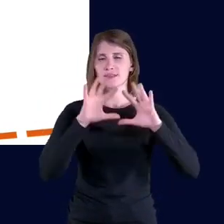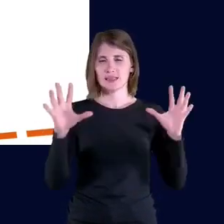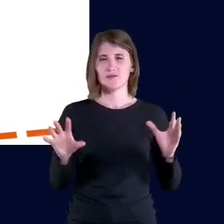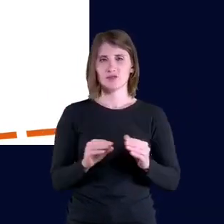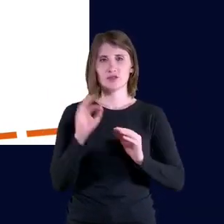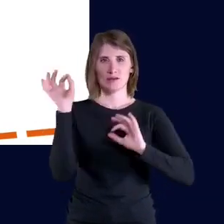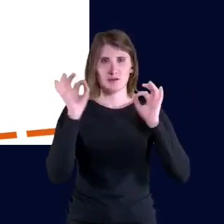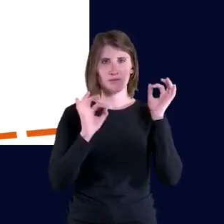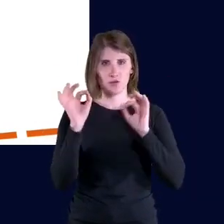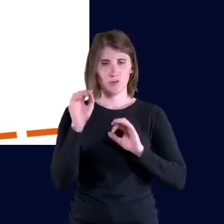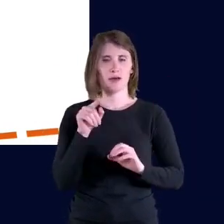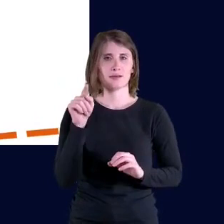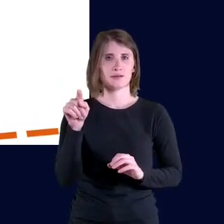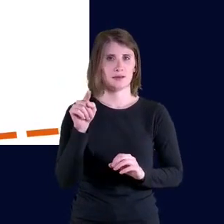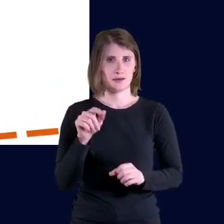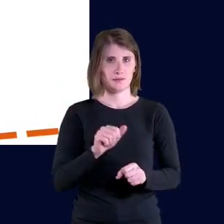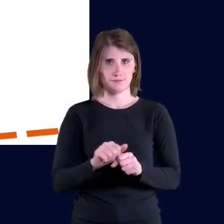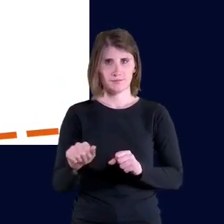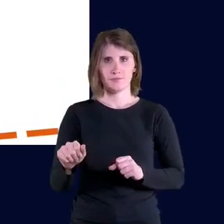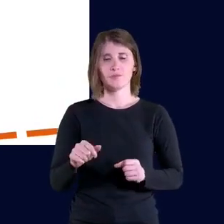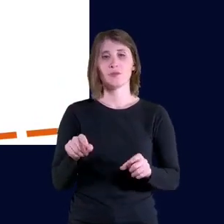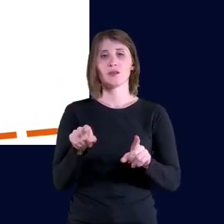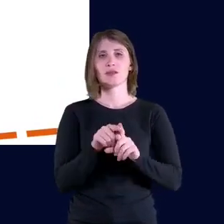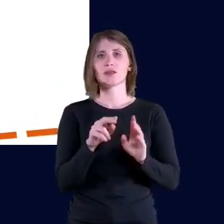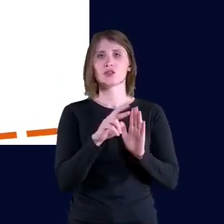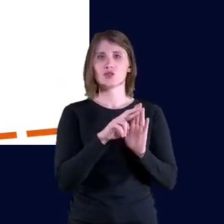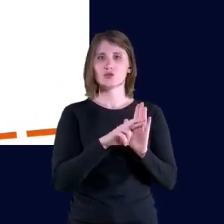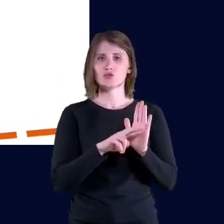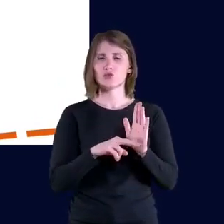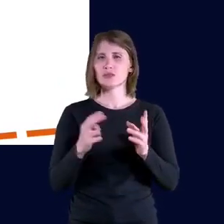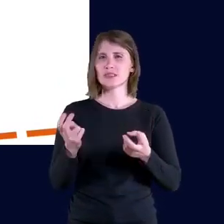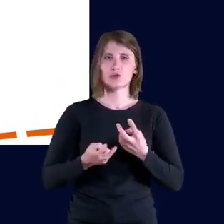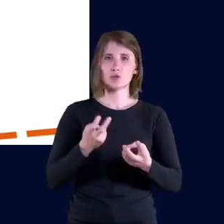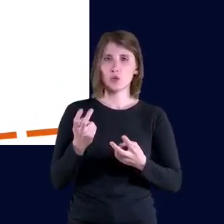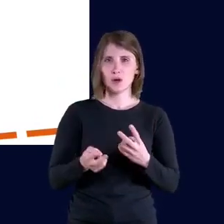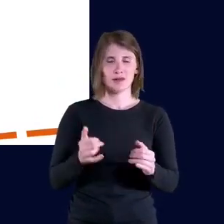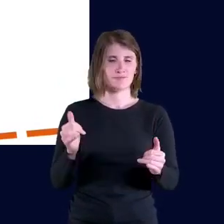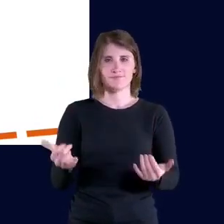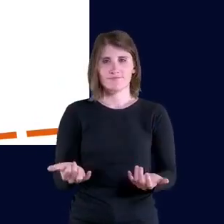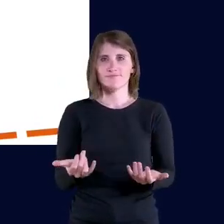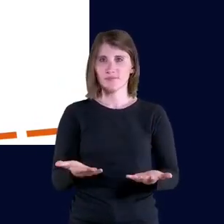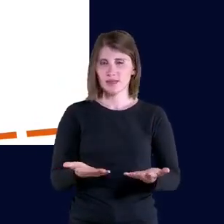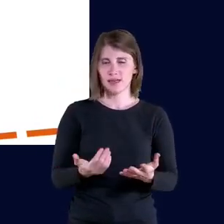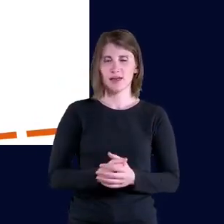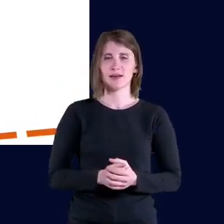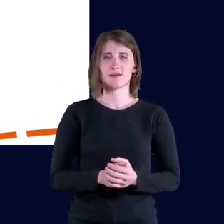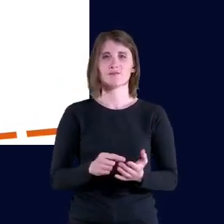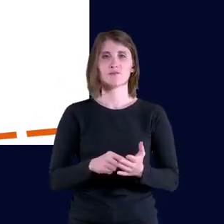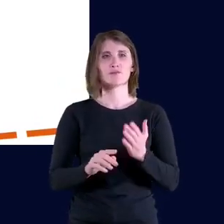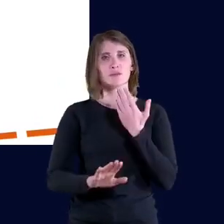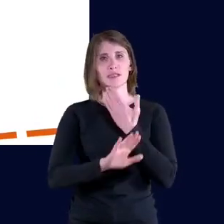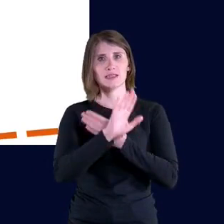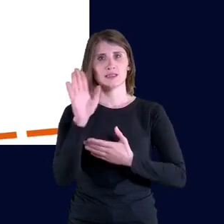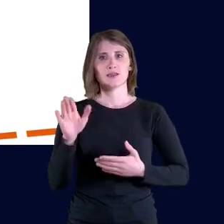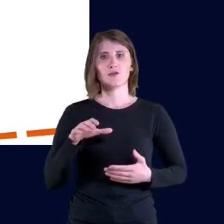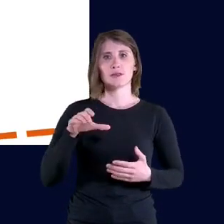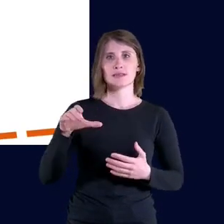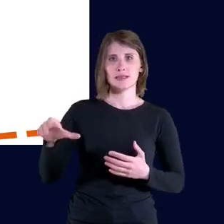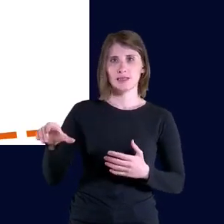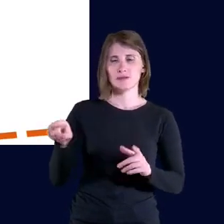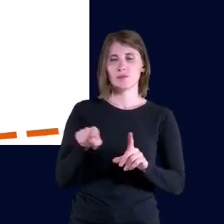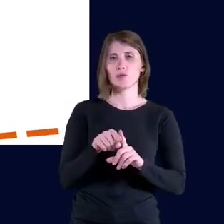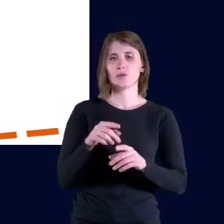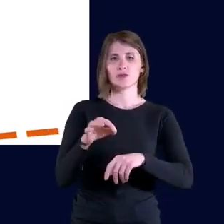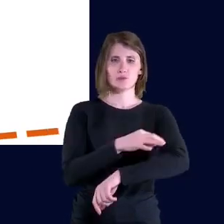informacje też jest tam instrukcja wyszukiwania w naszej bazie jest przedstawiamy zespół oraz